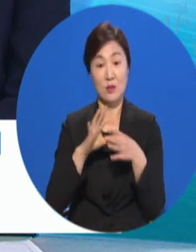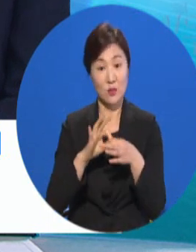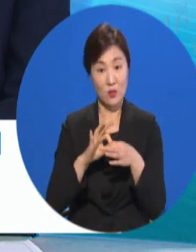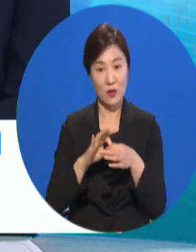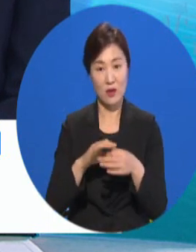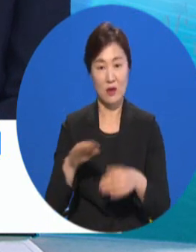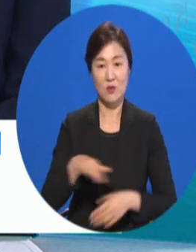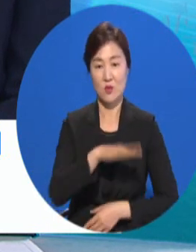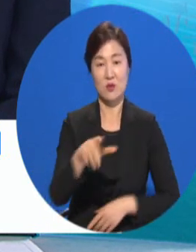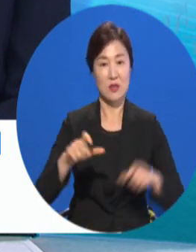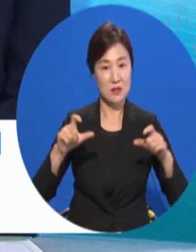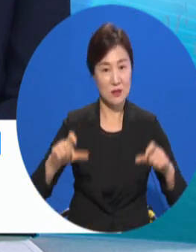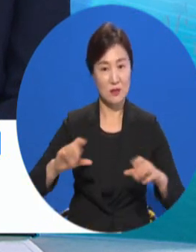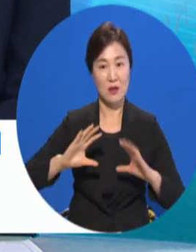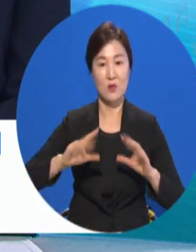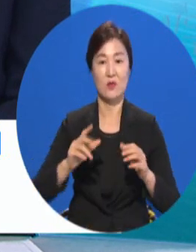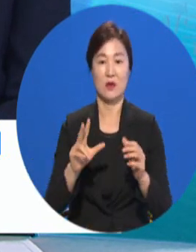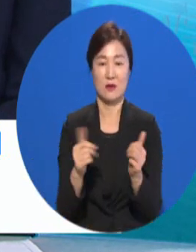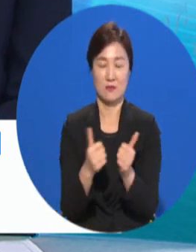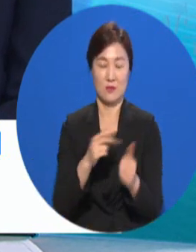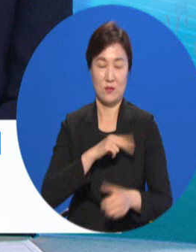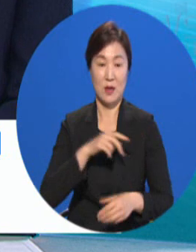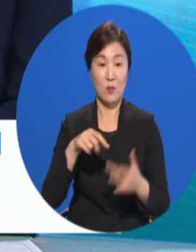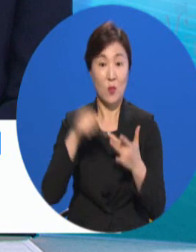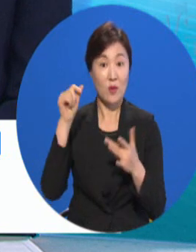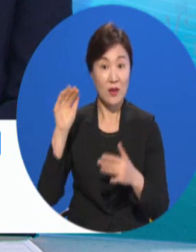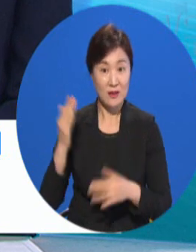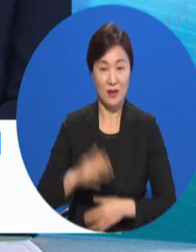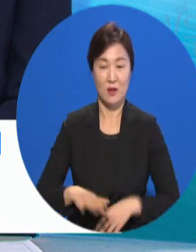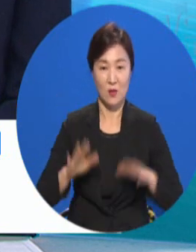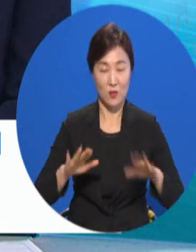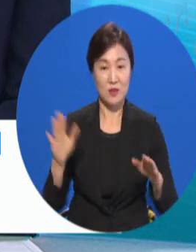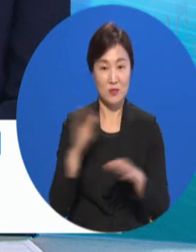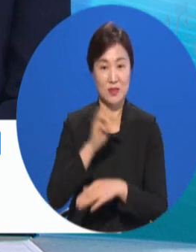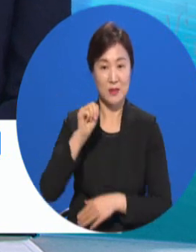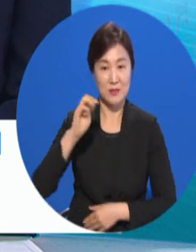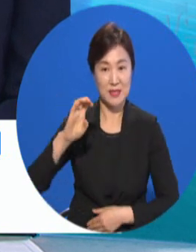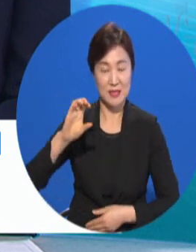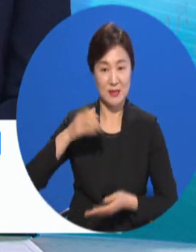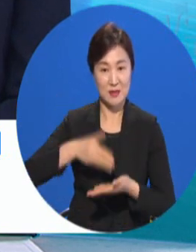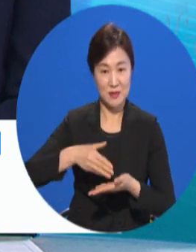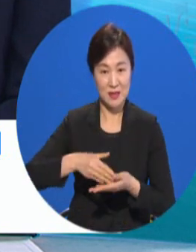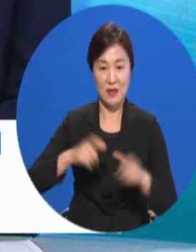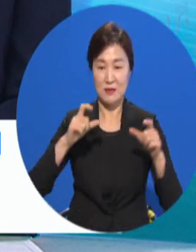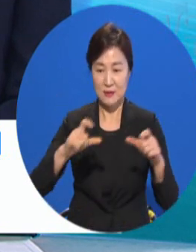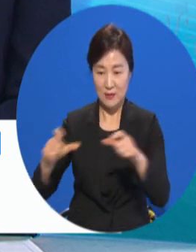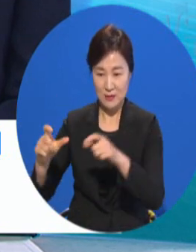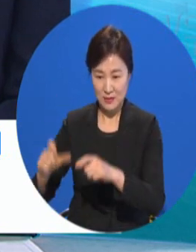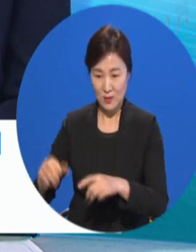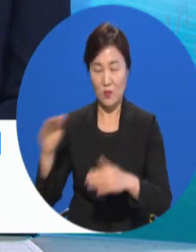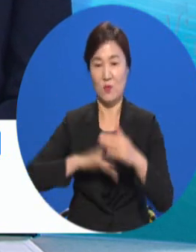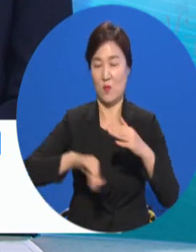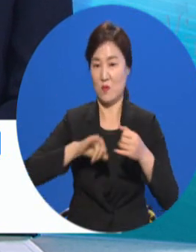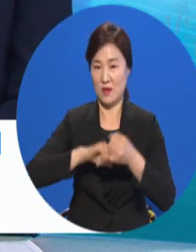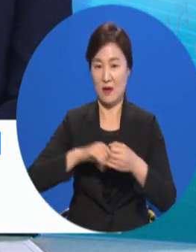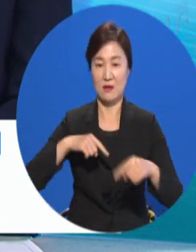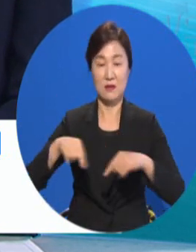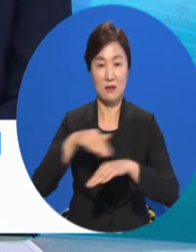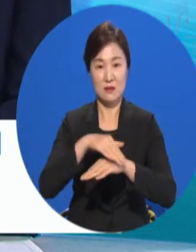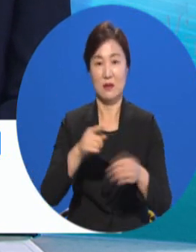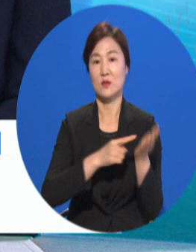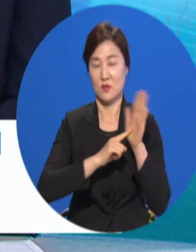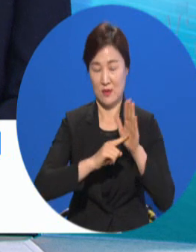지역의 국회의원을 직접 뽑아야 하는데요. 여수 MBC는 오늘부터 지역구별로 후보들의 공약과 정책을 소개하는